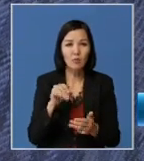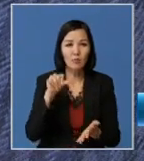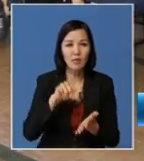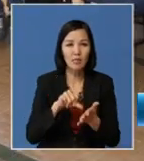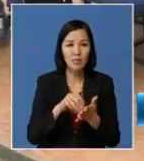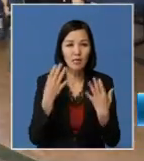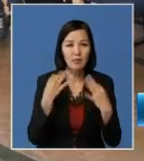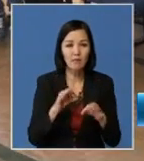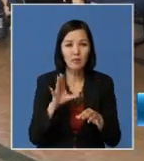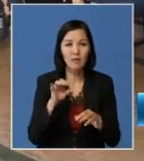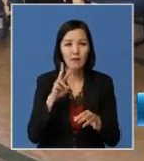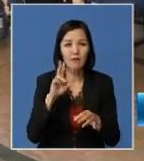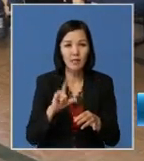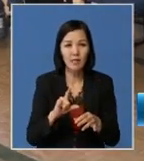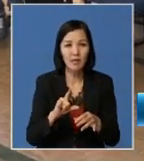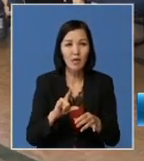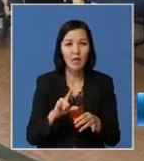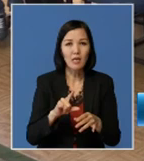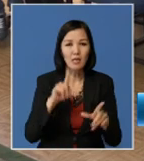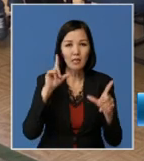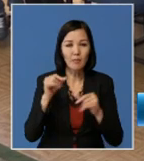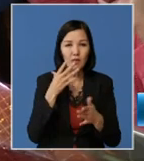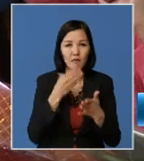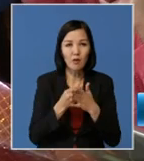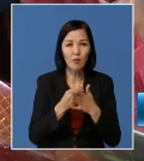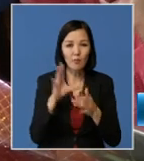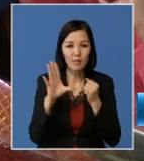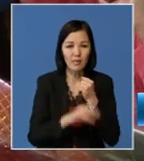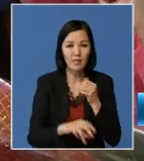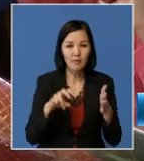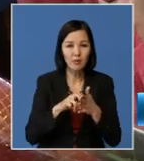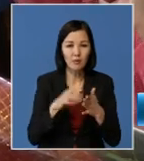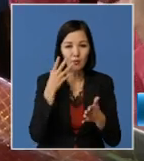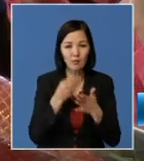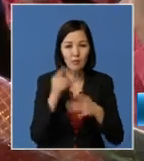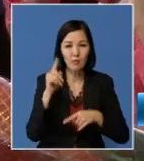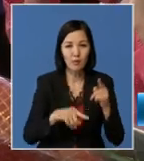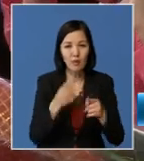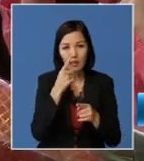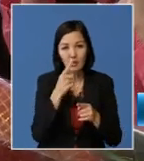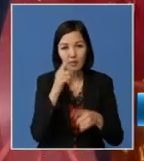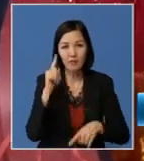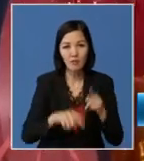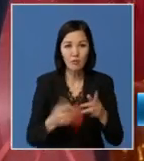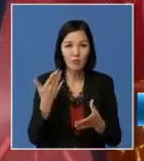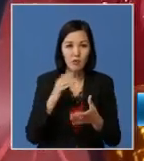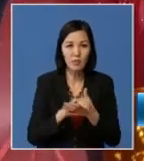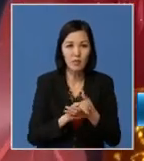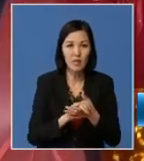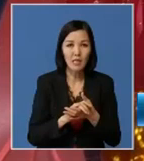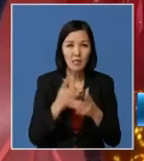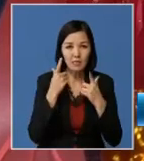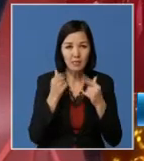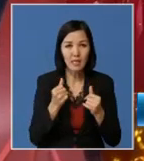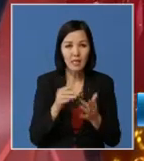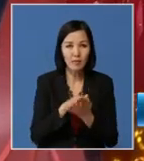в освобождении Вены. Именно оттуда он направил свое последнее письмо на родину. Совсем недавно родственники узнали о месте захоронения предка.